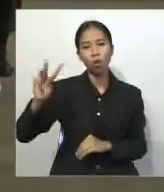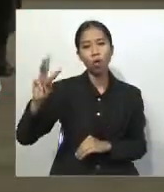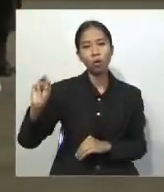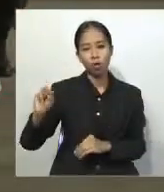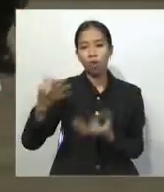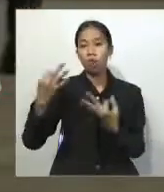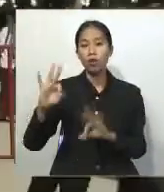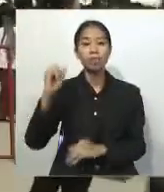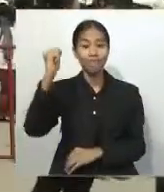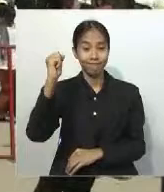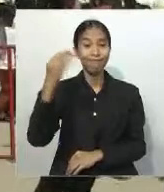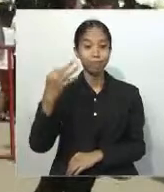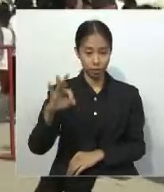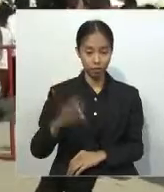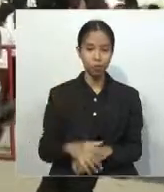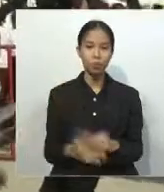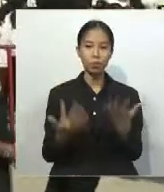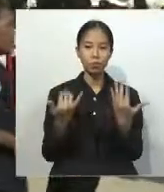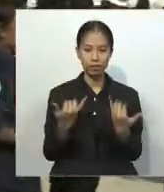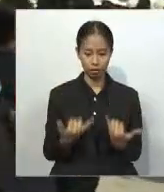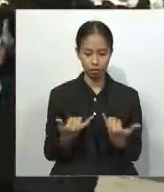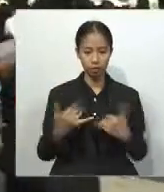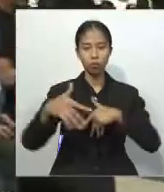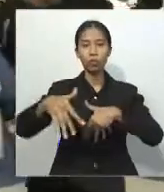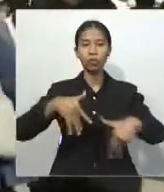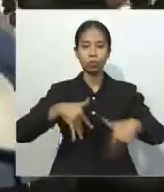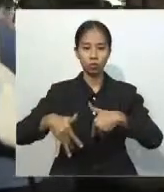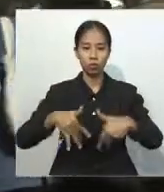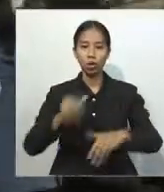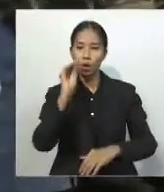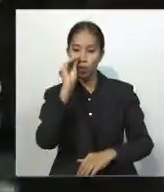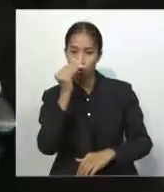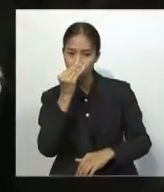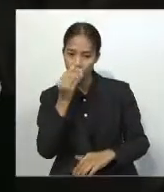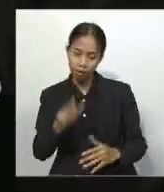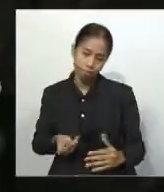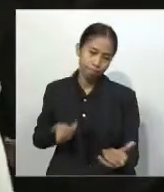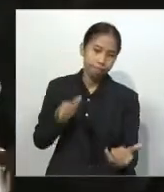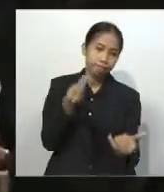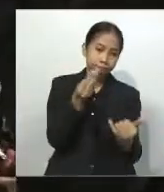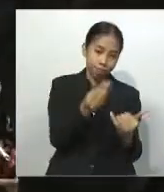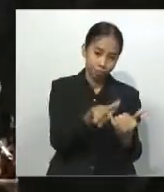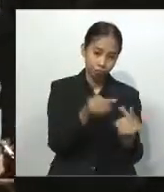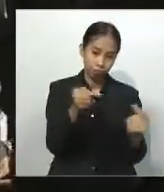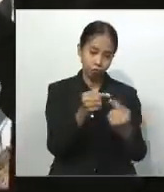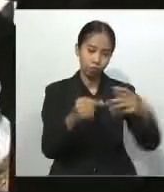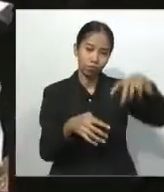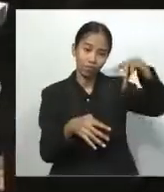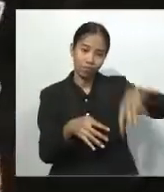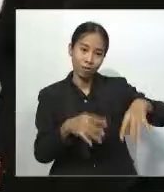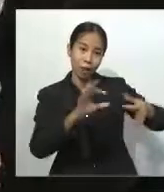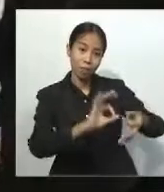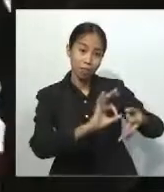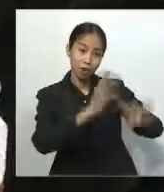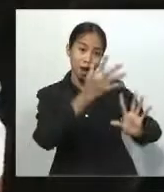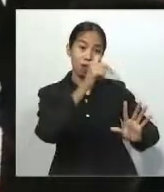ค่าใช้จ่ายค่ะสำหรับวันนี้ค่ะประชาชนจะสามารถวางดอกไม้จันทร์บริเวณเมนลอยนกหัสดีลิงวัดหนอง